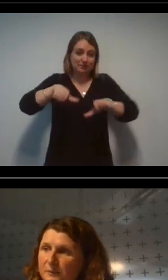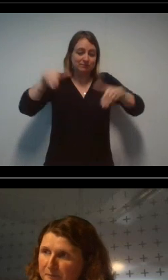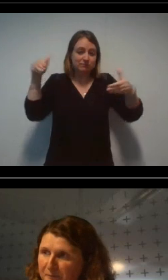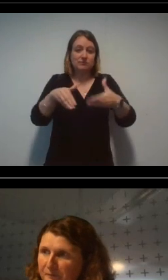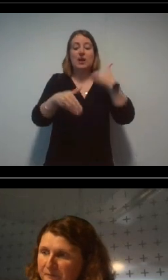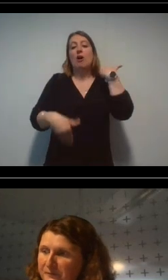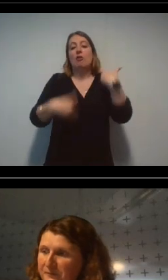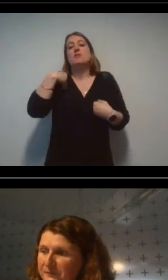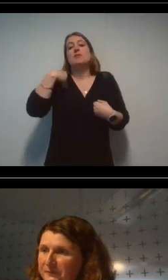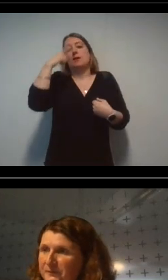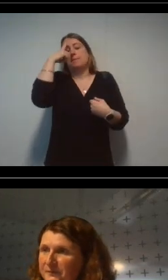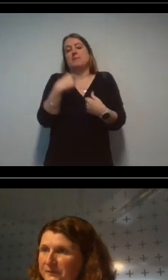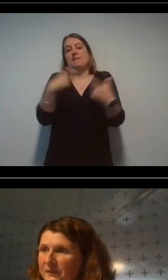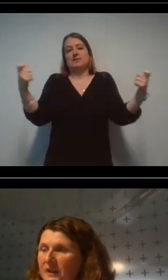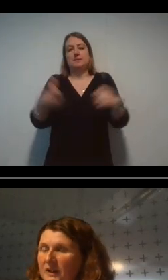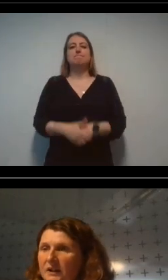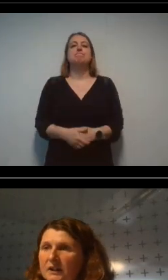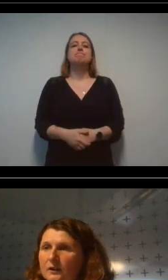juste ici.